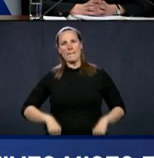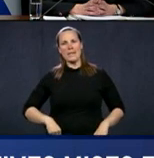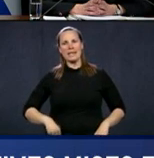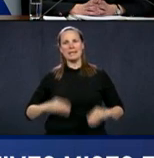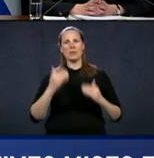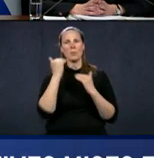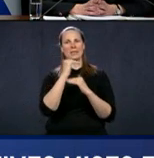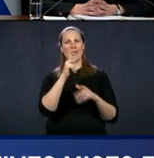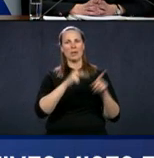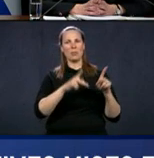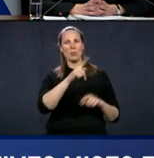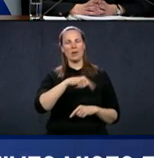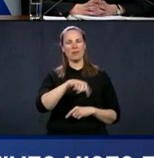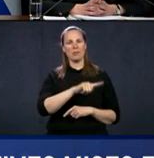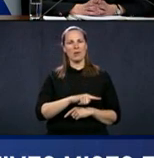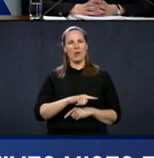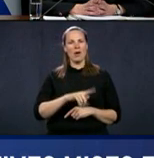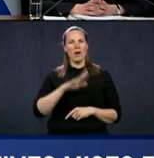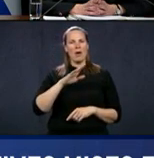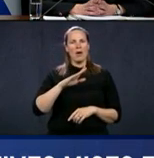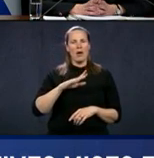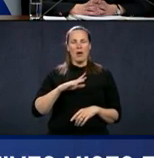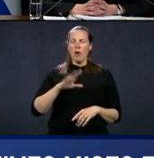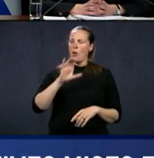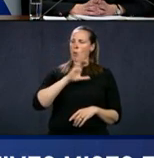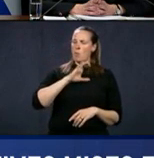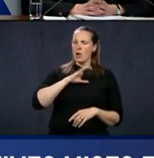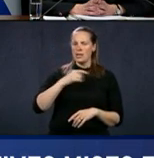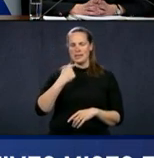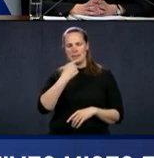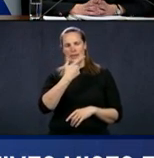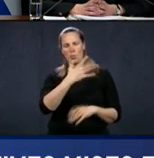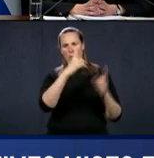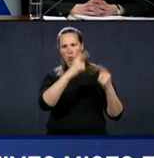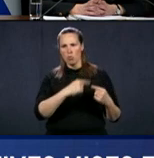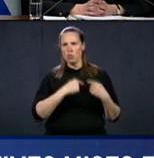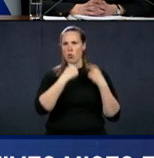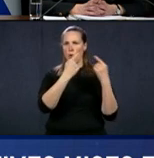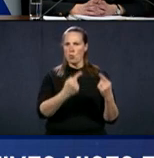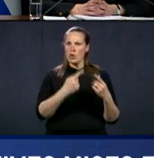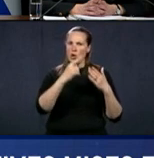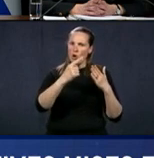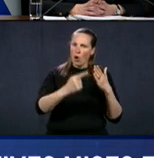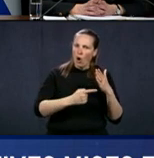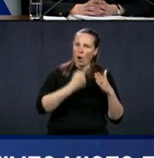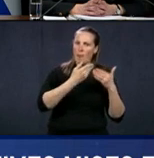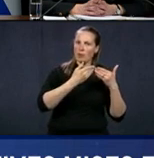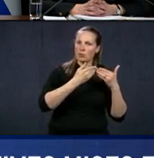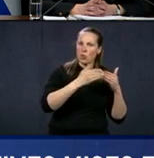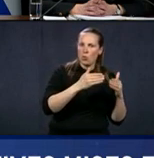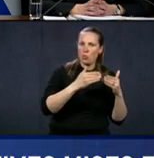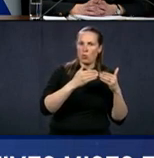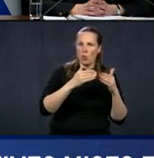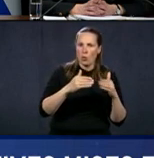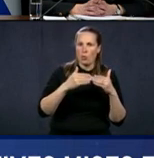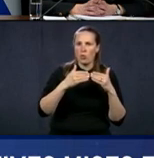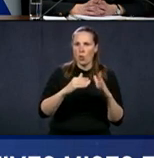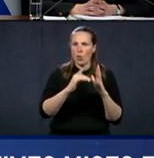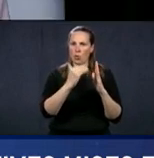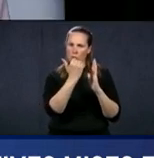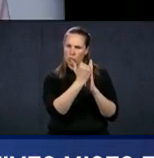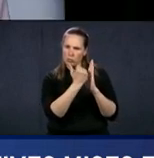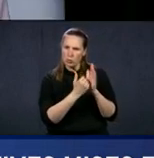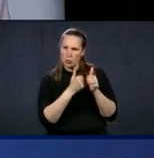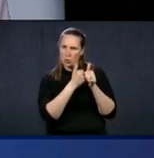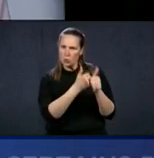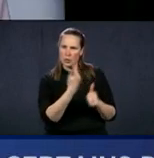vous avez de la part des autorités policières, à savoir si, depuis qu'on a commencé le déconfinement, les règles sont bien respectées, les déplacements